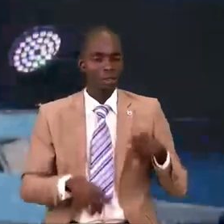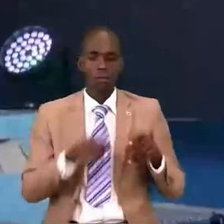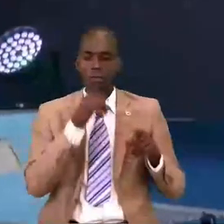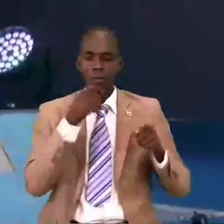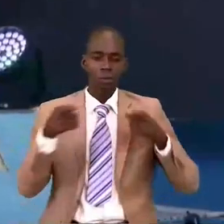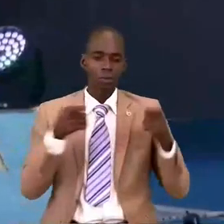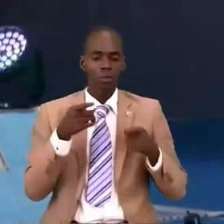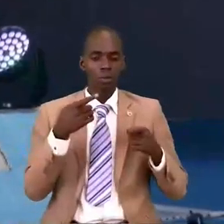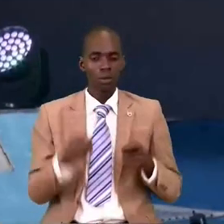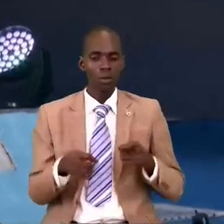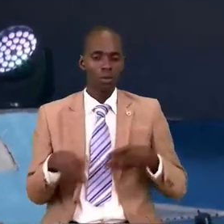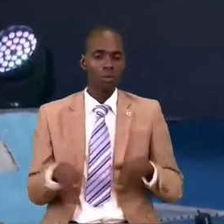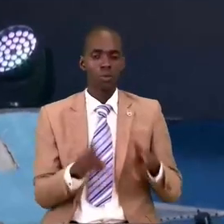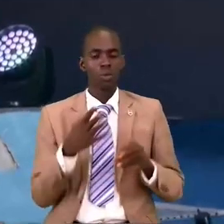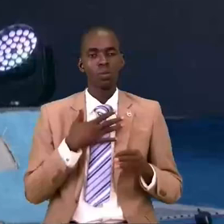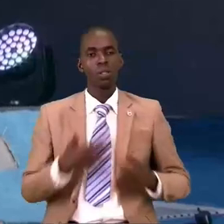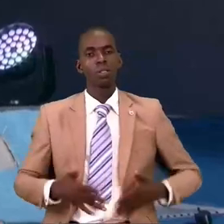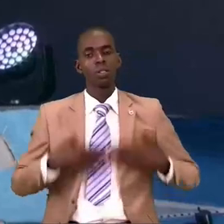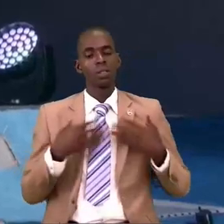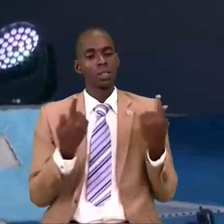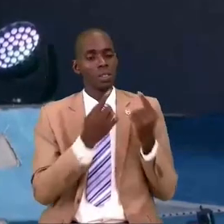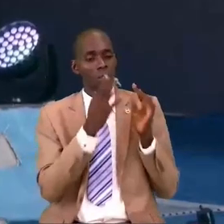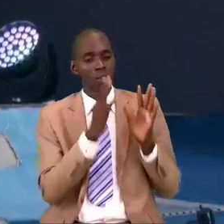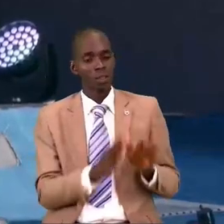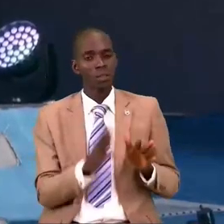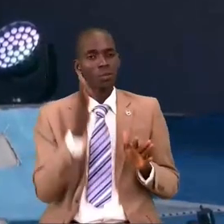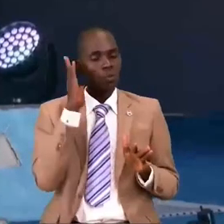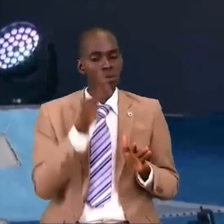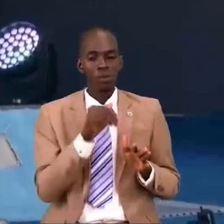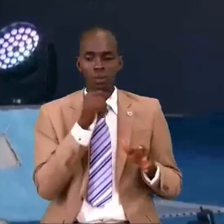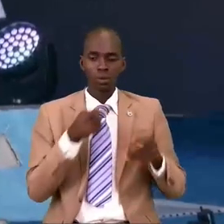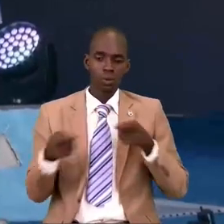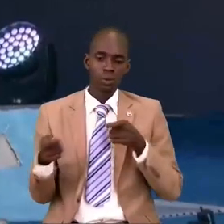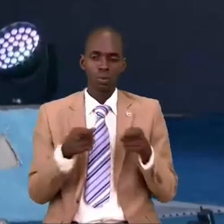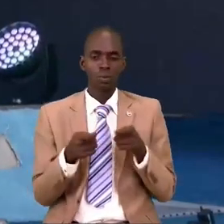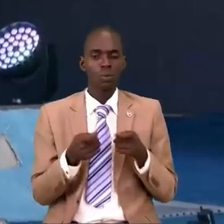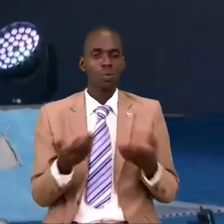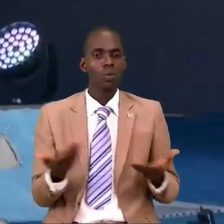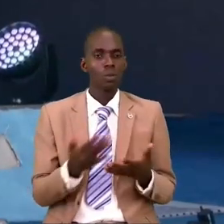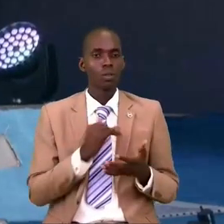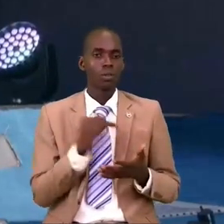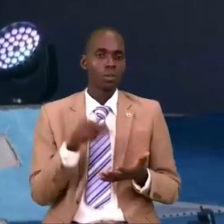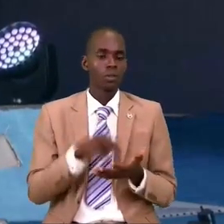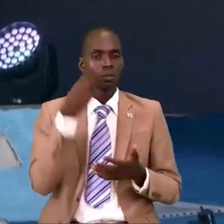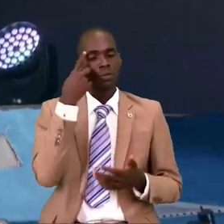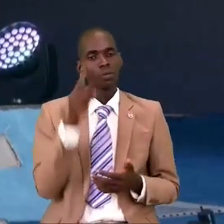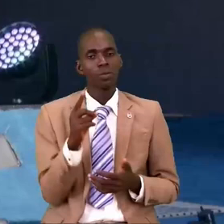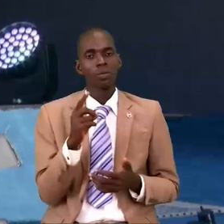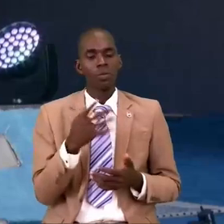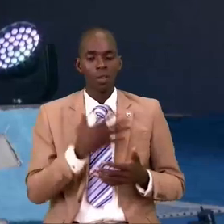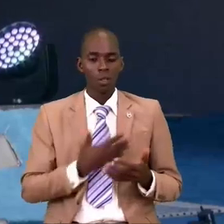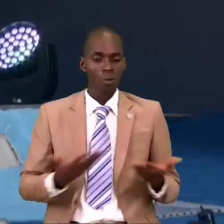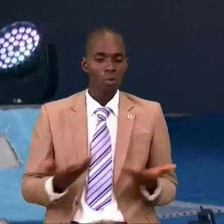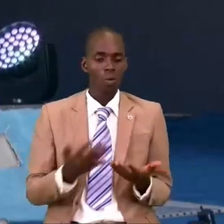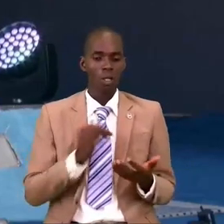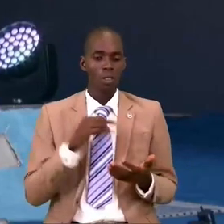déterminer ce pourquoi je tiens et ce sur quoi je tiens. Et il dit, le moqueur